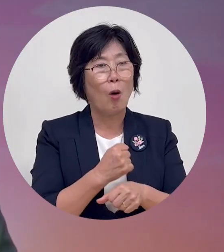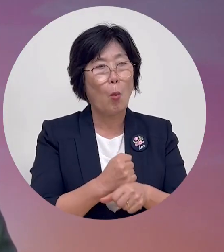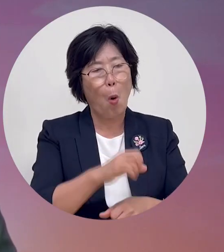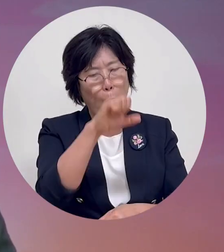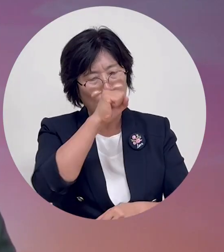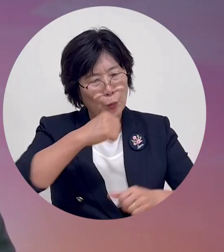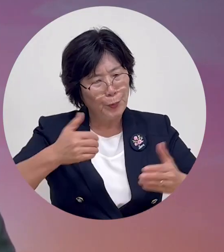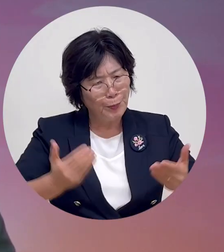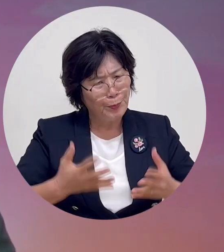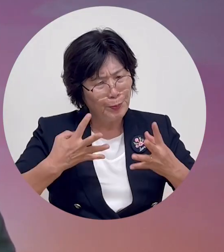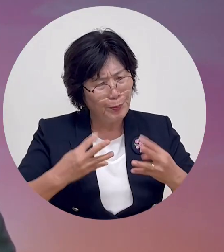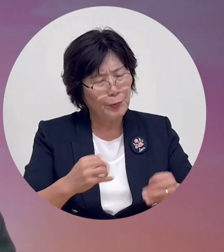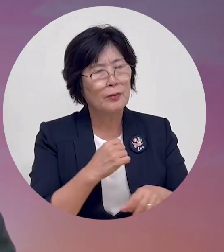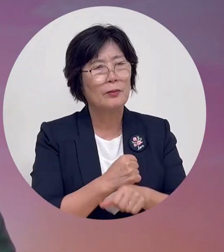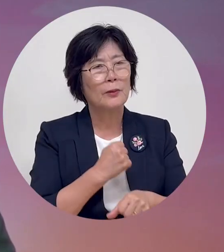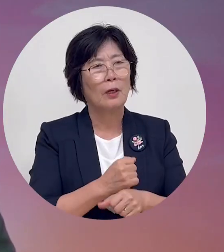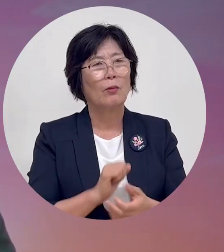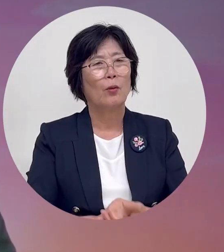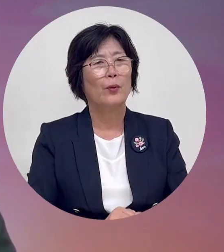많이 하고